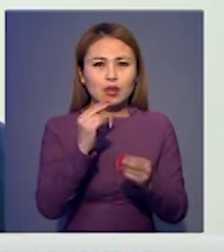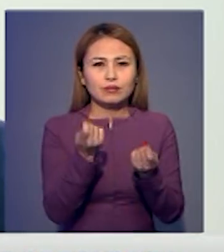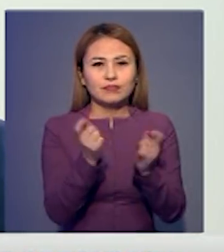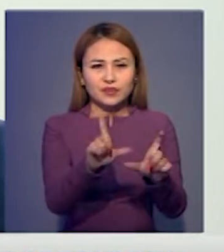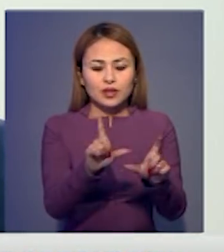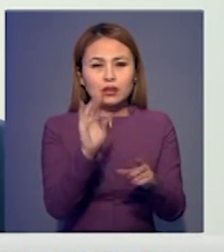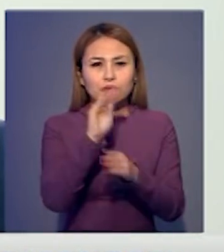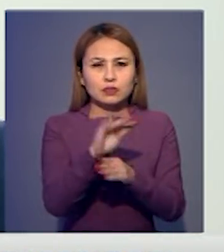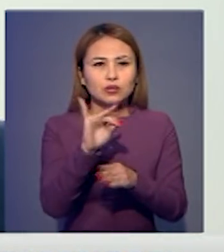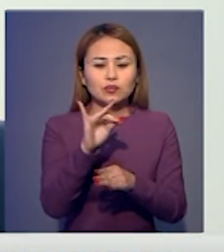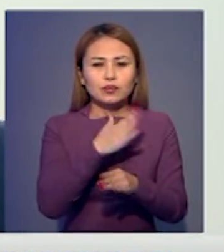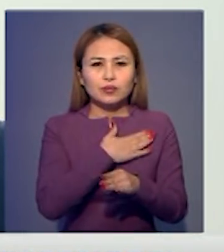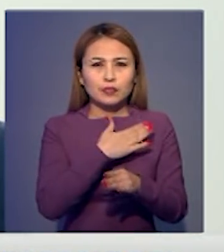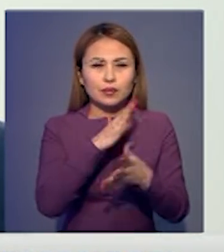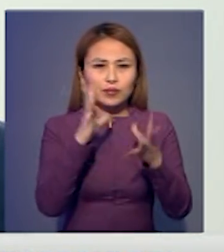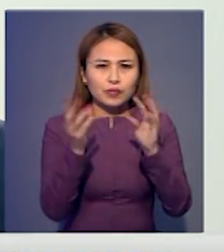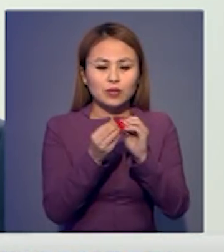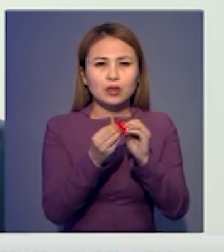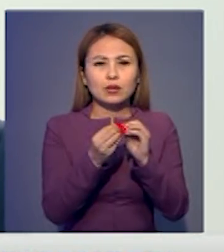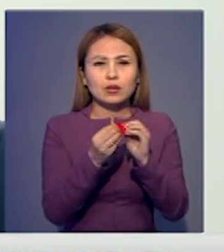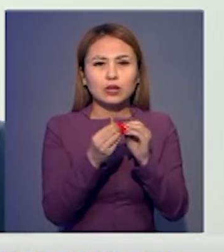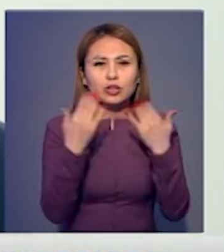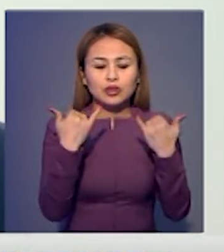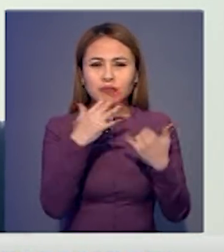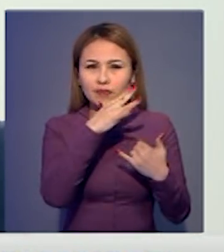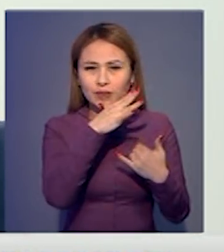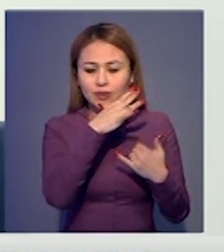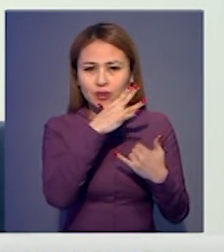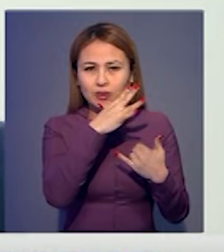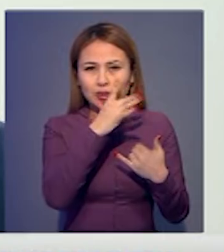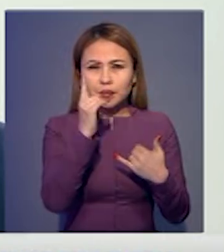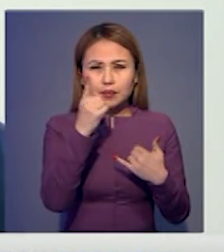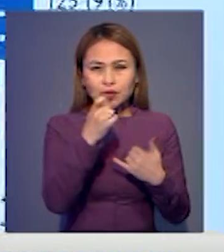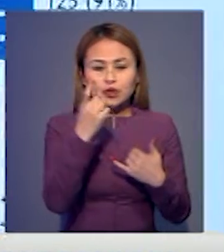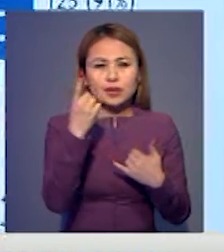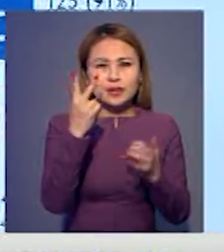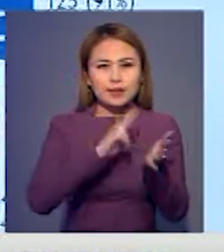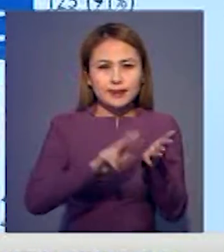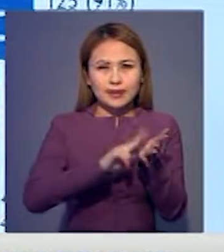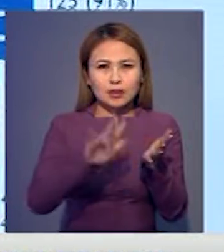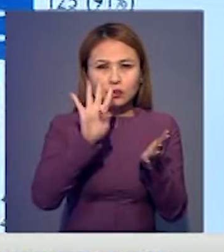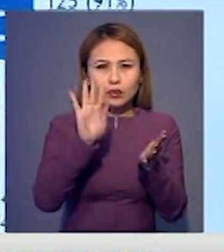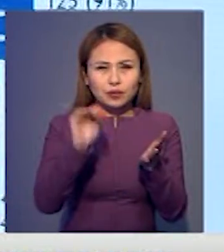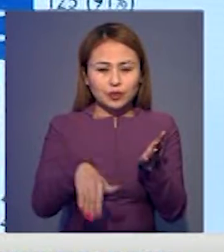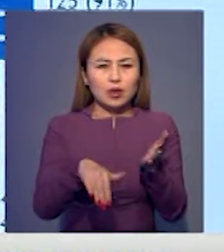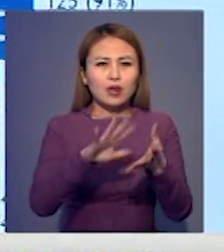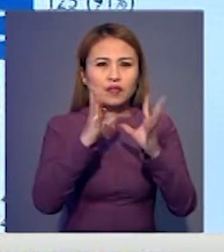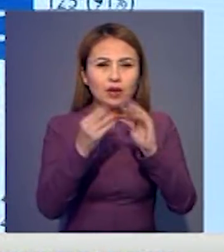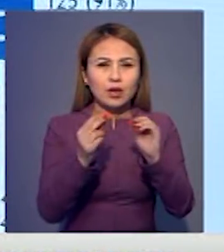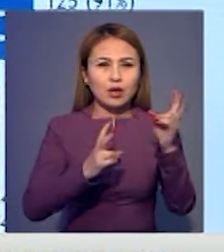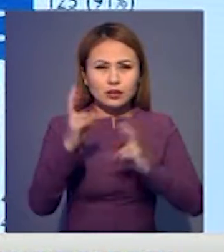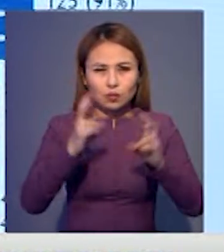көбейту. Осы шараның нәтижесінде қазіргі таңда 184 мың мынау